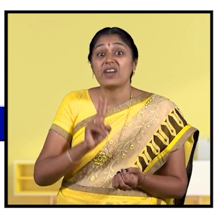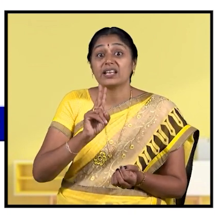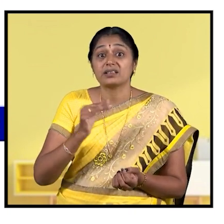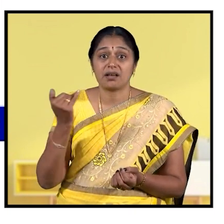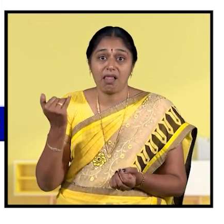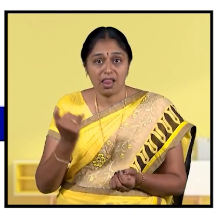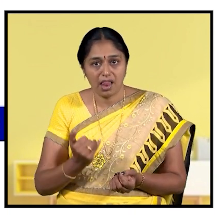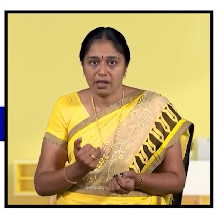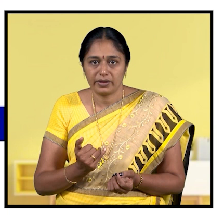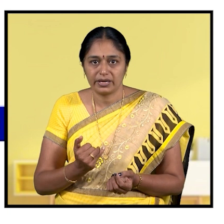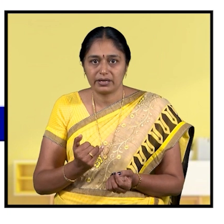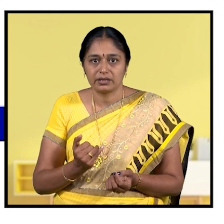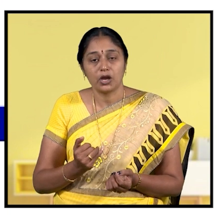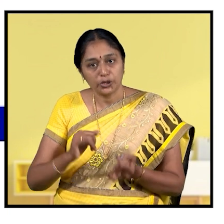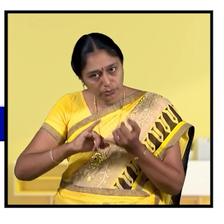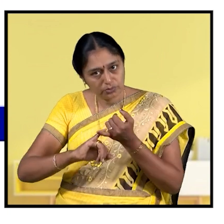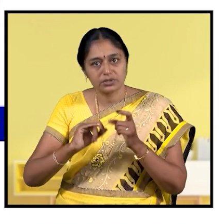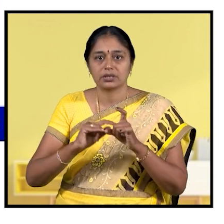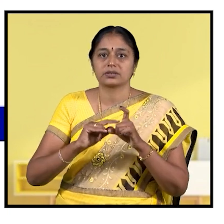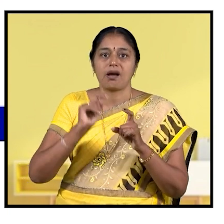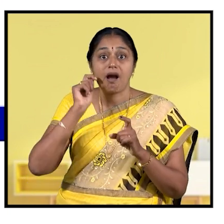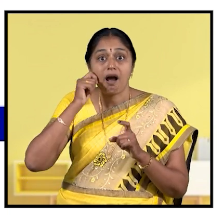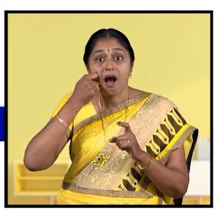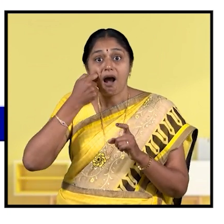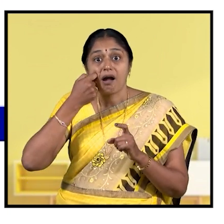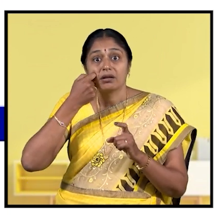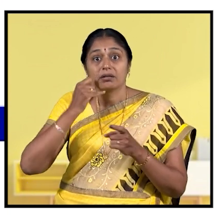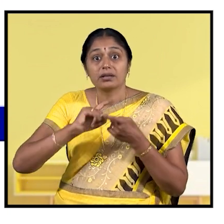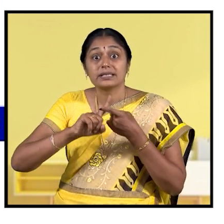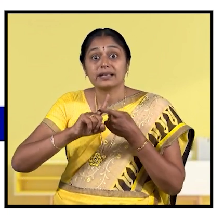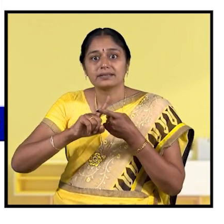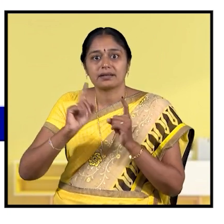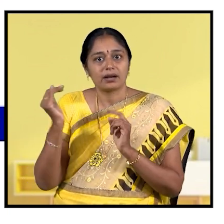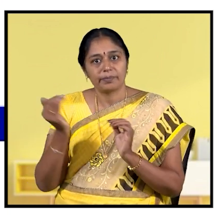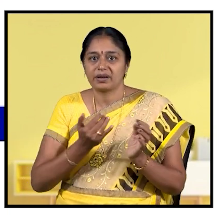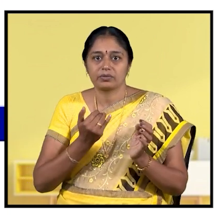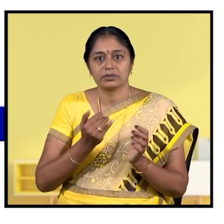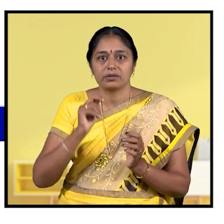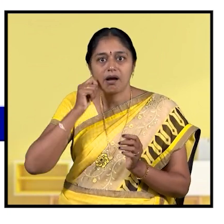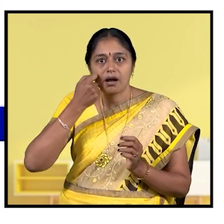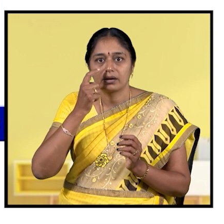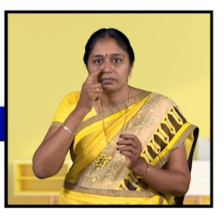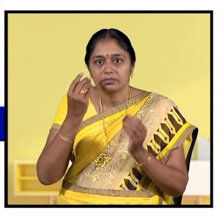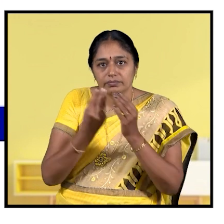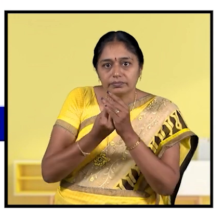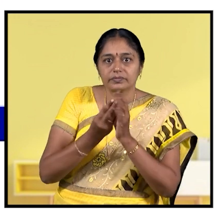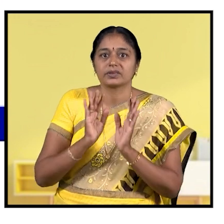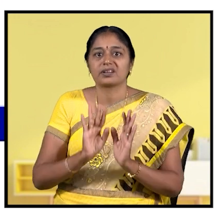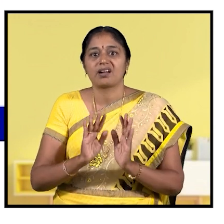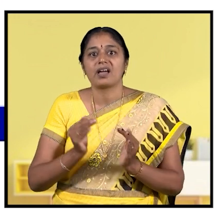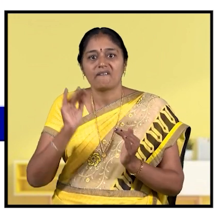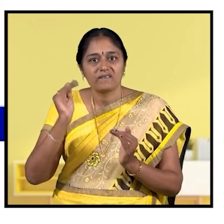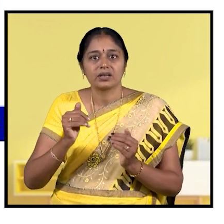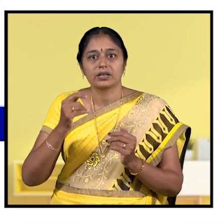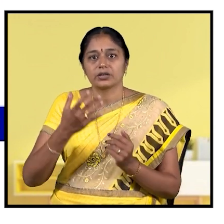வந்து பாலியல் உறவு மூலம் தான் பரவுது. இது வந்து ஆண் பெண் பிறப்புறுப்புகளை பாதிக்குது. அறிகுறிகள் பார்த்தீங்கன்னா, பெண் பிறப்புறுப்பின் வழியாக வெளியேறக்கூடிய கழிவு,